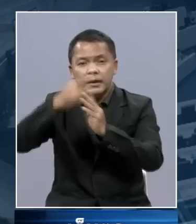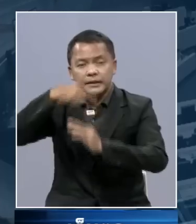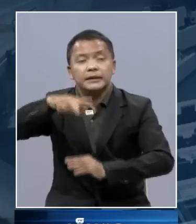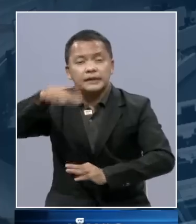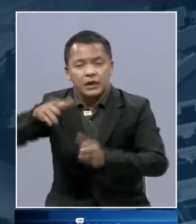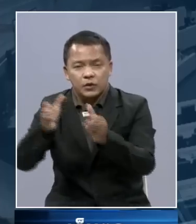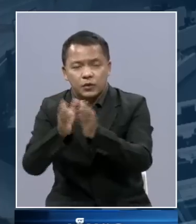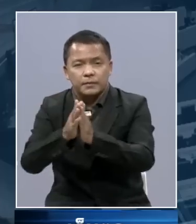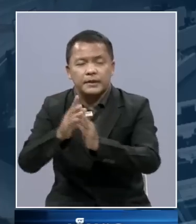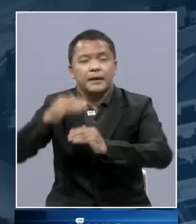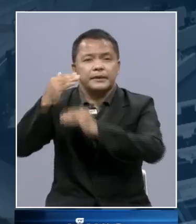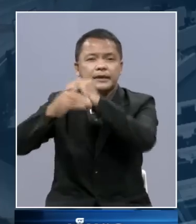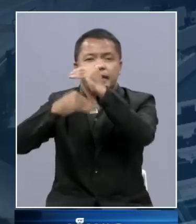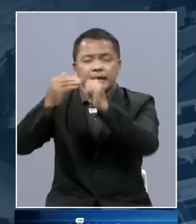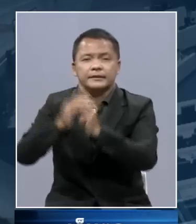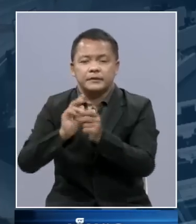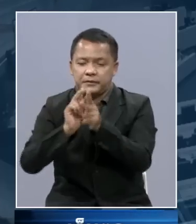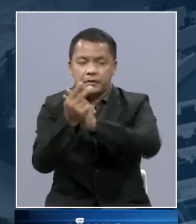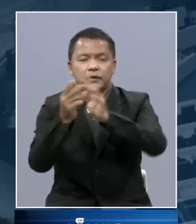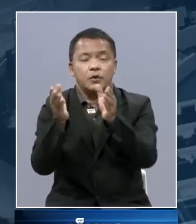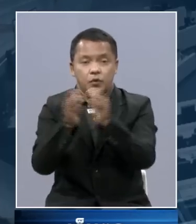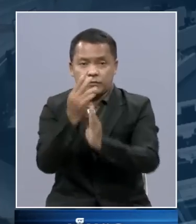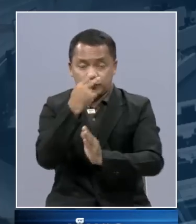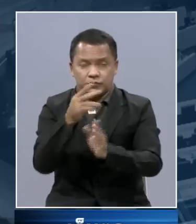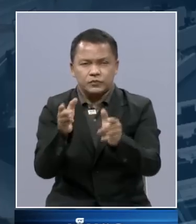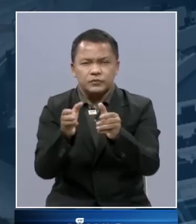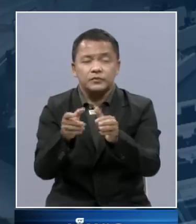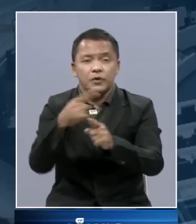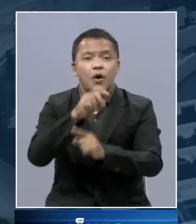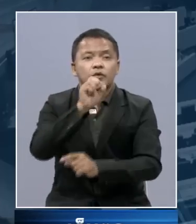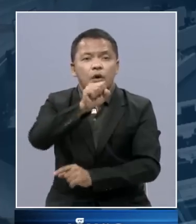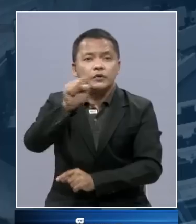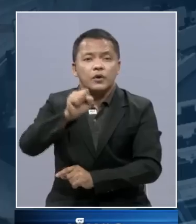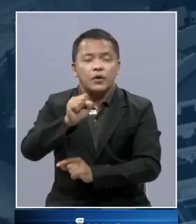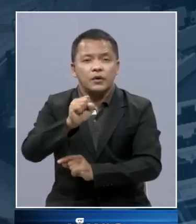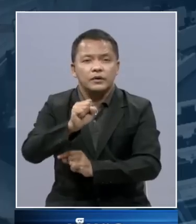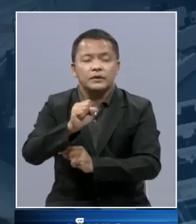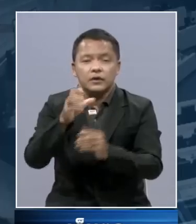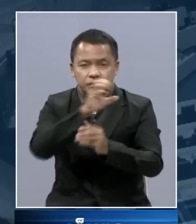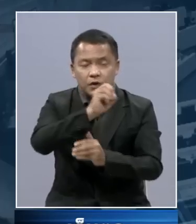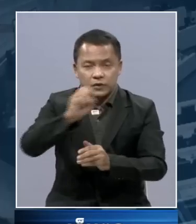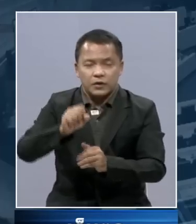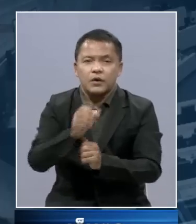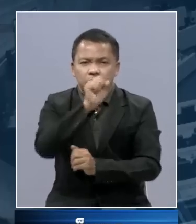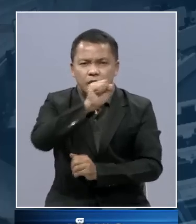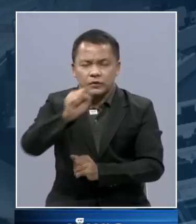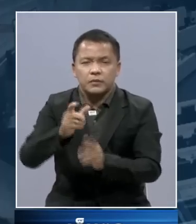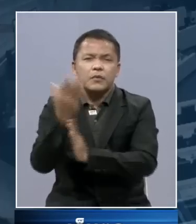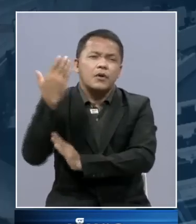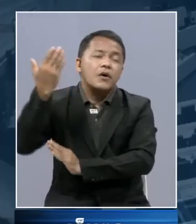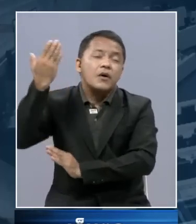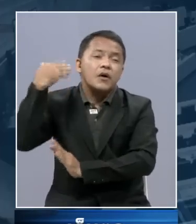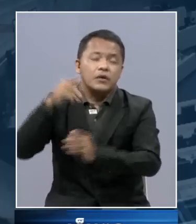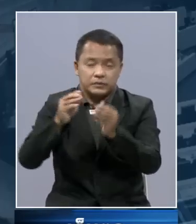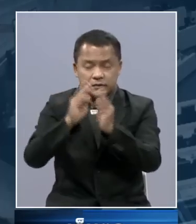พลังแล้วก็ชาติพัฒนากล้าคราวนี้ไปดูในแง่ของส.ส.แบบแบ่งเขตเลือกตั้งอะครับแบ่งเขตเลือกตั้งก่อนหน้านี้เนี่ย